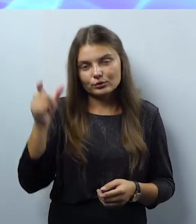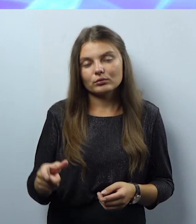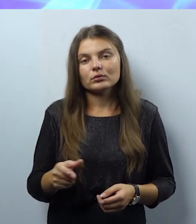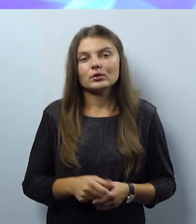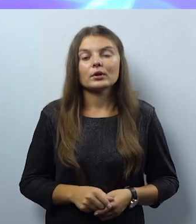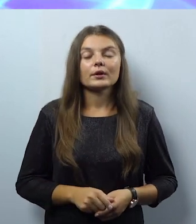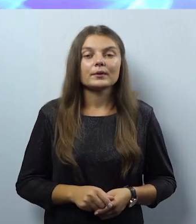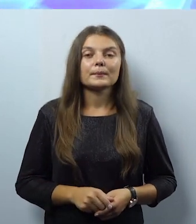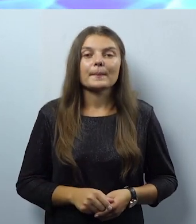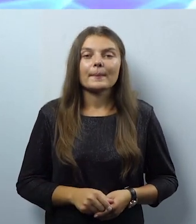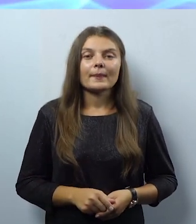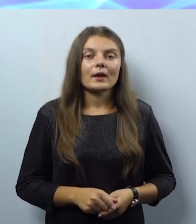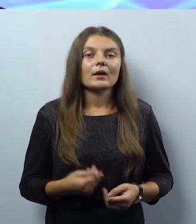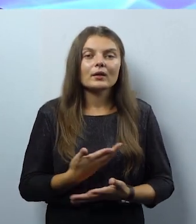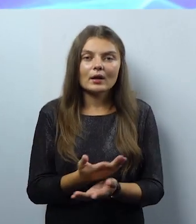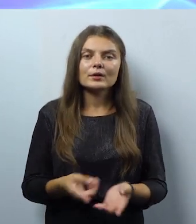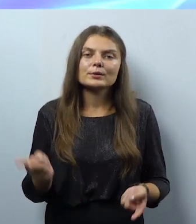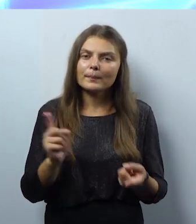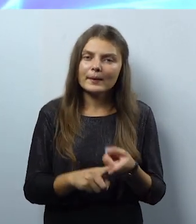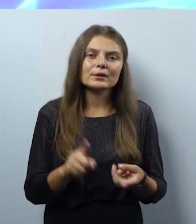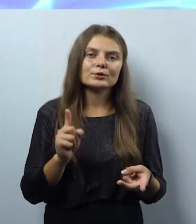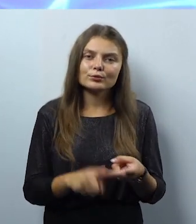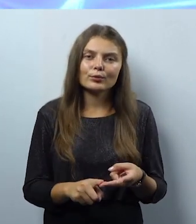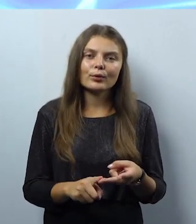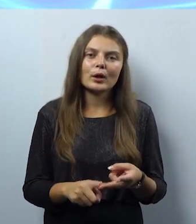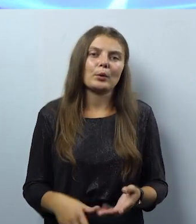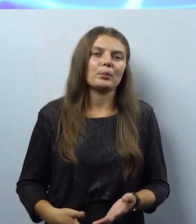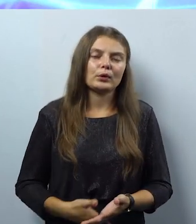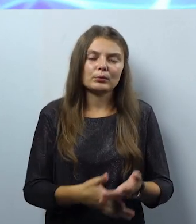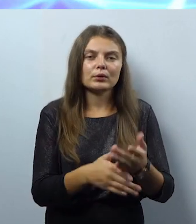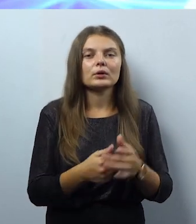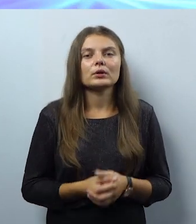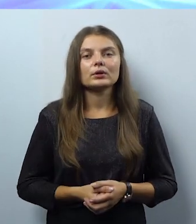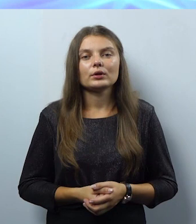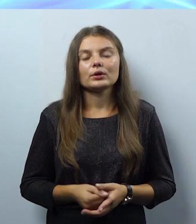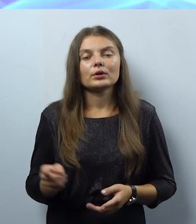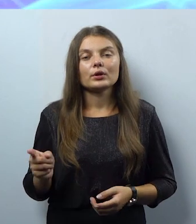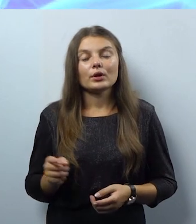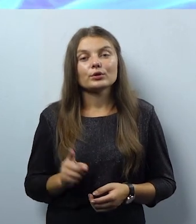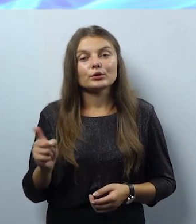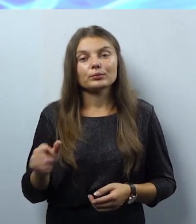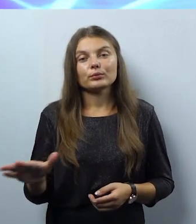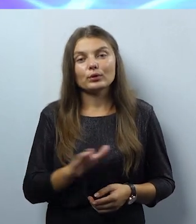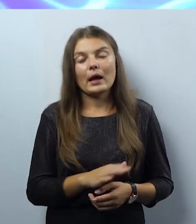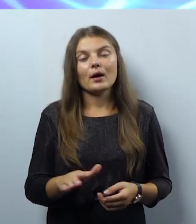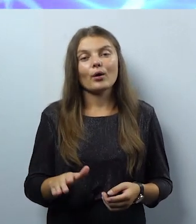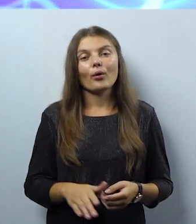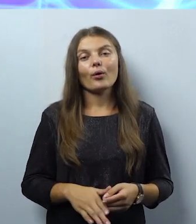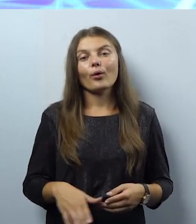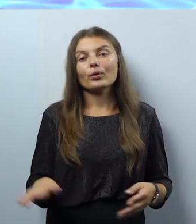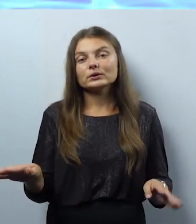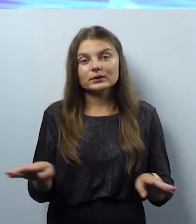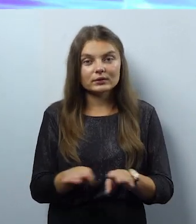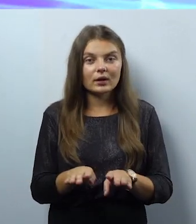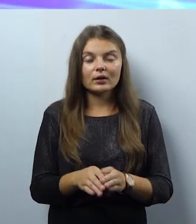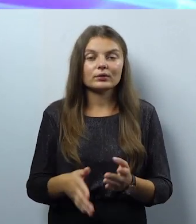що по первинці, що в теринці, воно має відповідати тим ж самим якостям, мінімум, що є в нашій області. Щоб не було різниці, чи